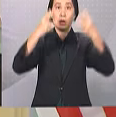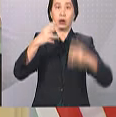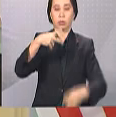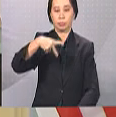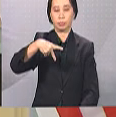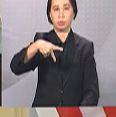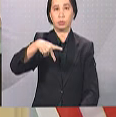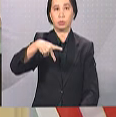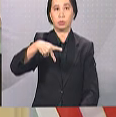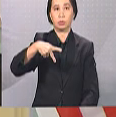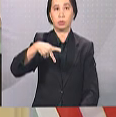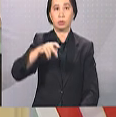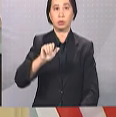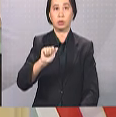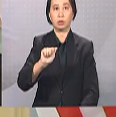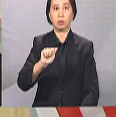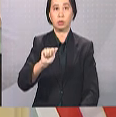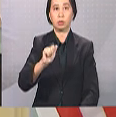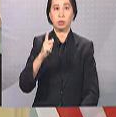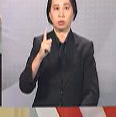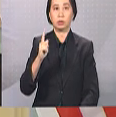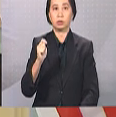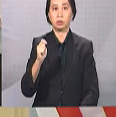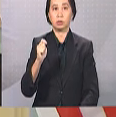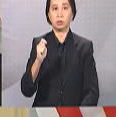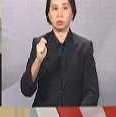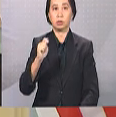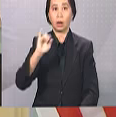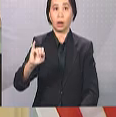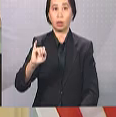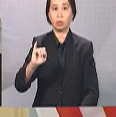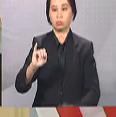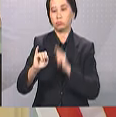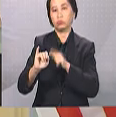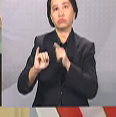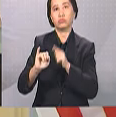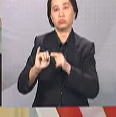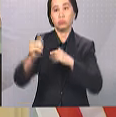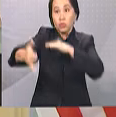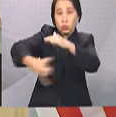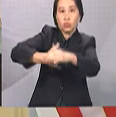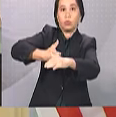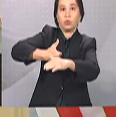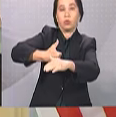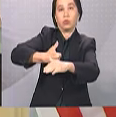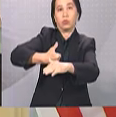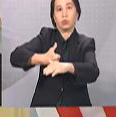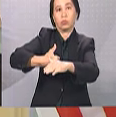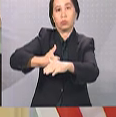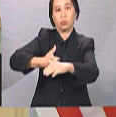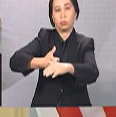parti-parti pendatang tanpa izin yang menceroboh melalui